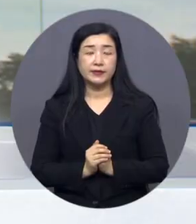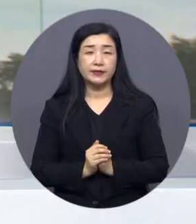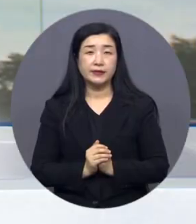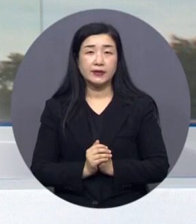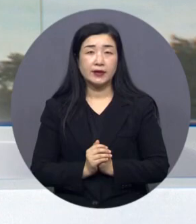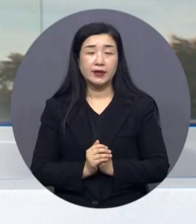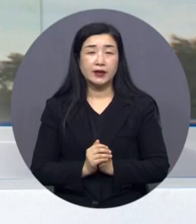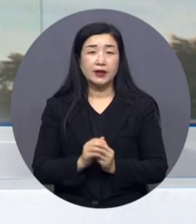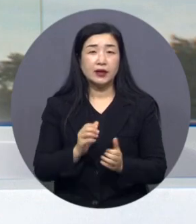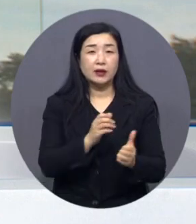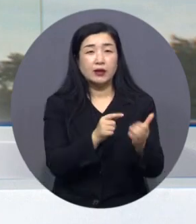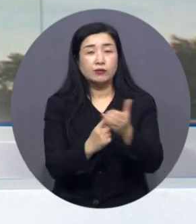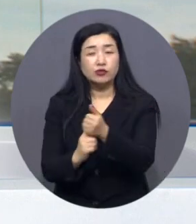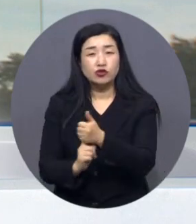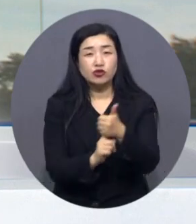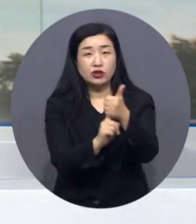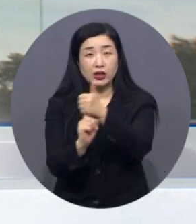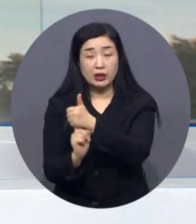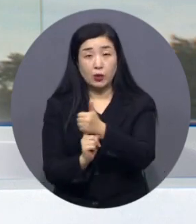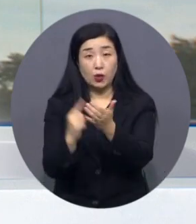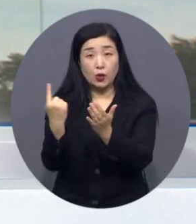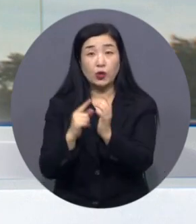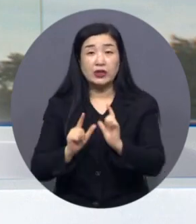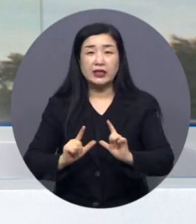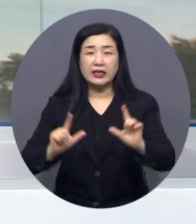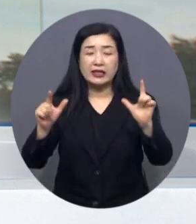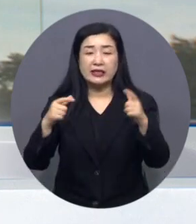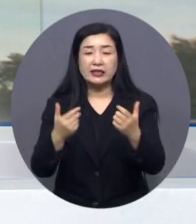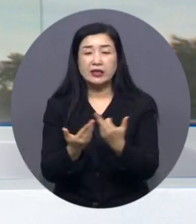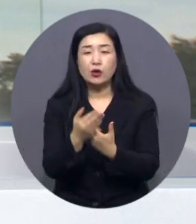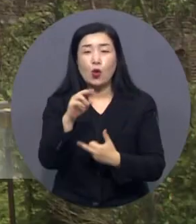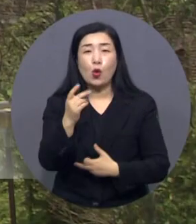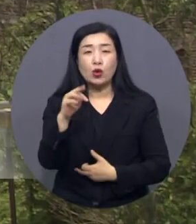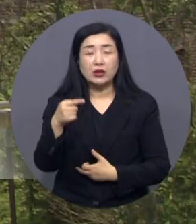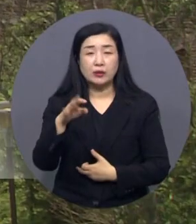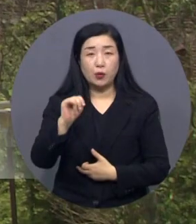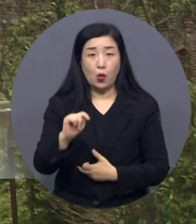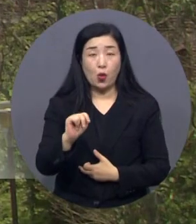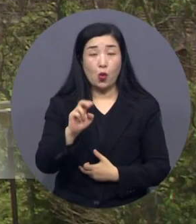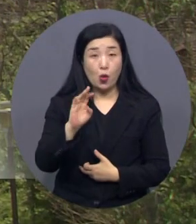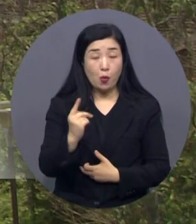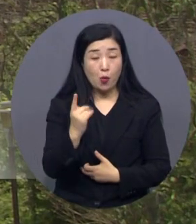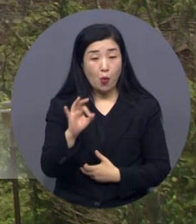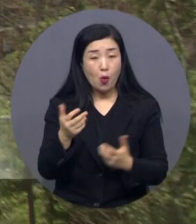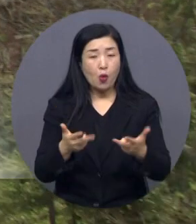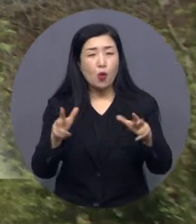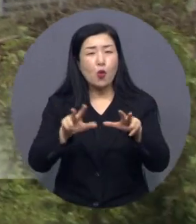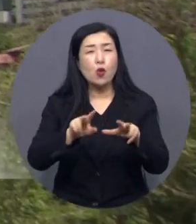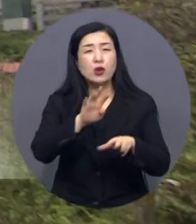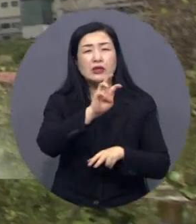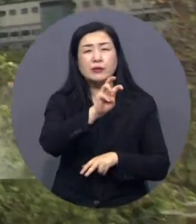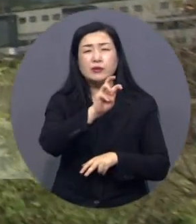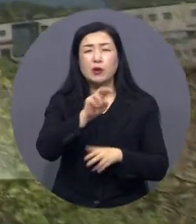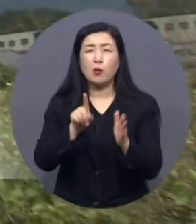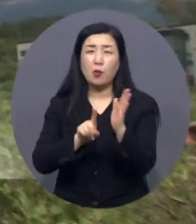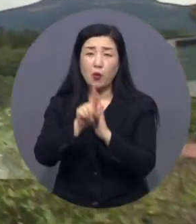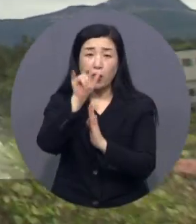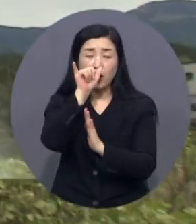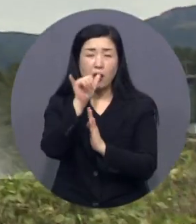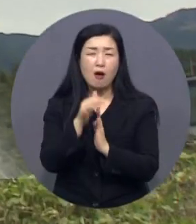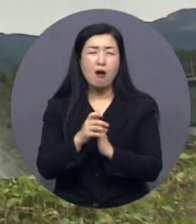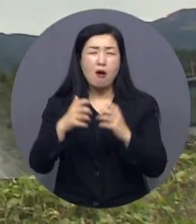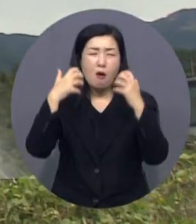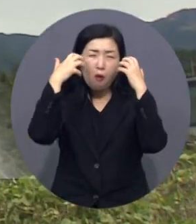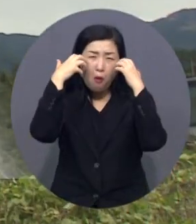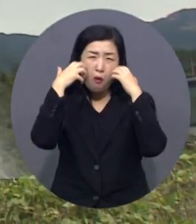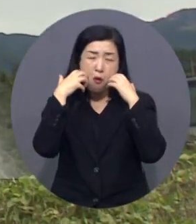부처님 오신 날 대체 공휴일인 오늘 제주시 지역은 오등봉의 낮 최고 기온이 30.4도까지 오르는 등